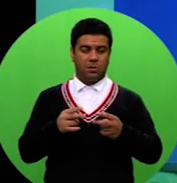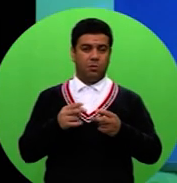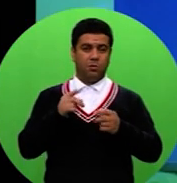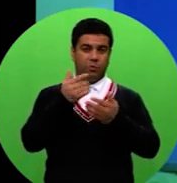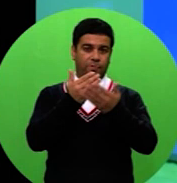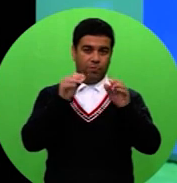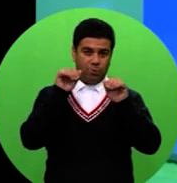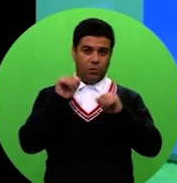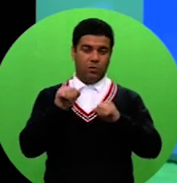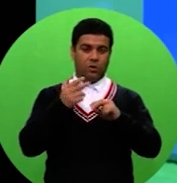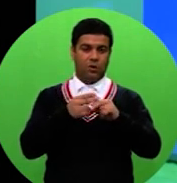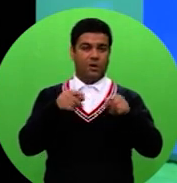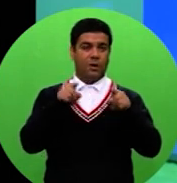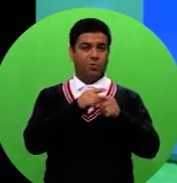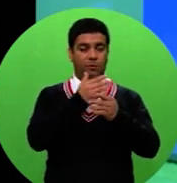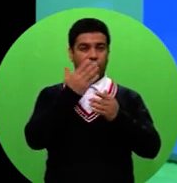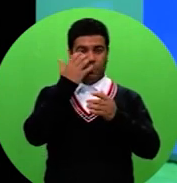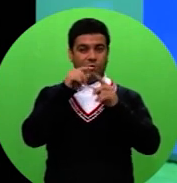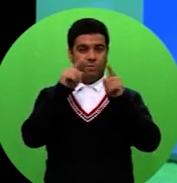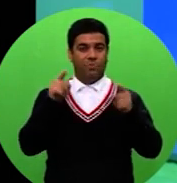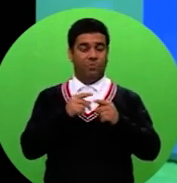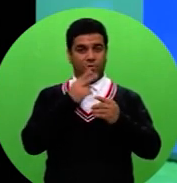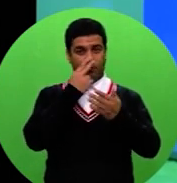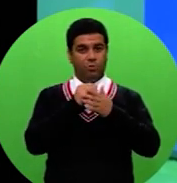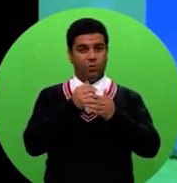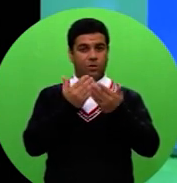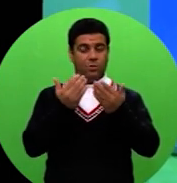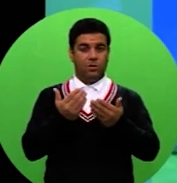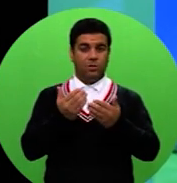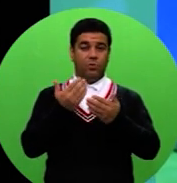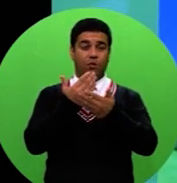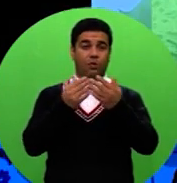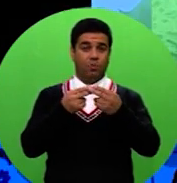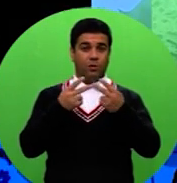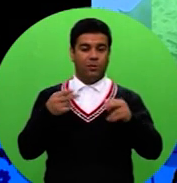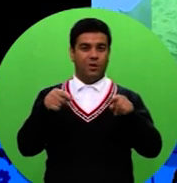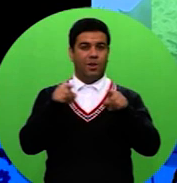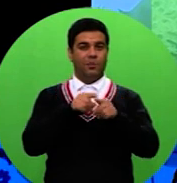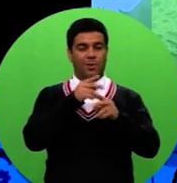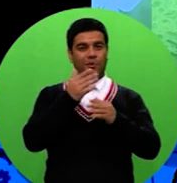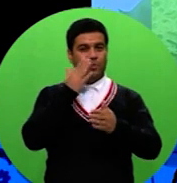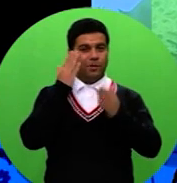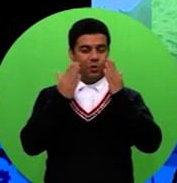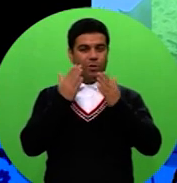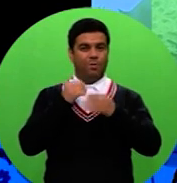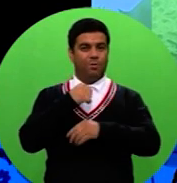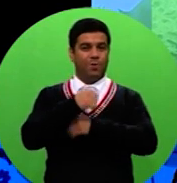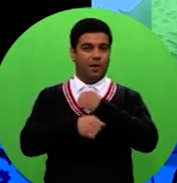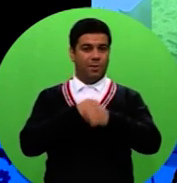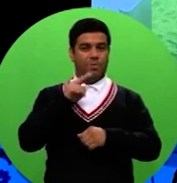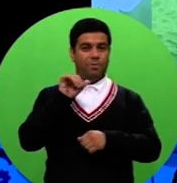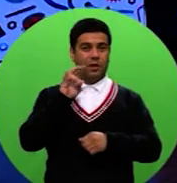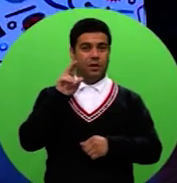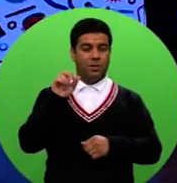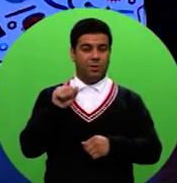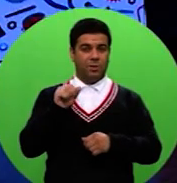расстраивайтесь. Вы можете взять любые 2 других цвета, которые у вас есть, и у вас получится вот такая вот веселая